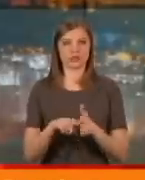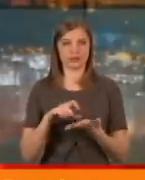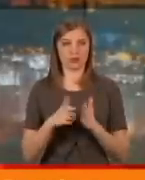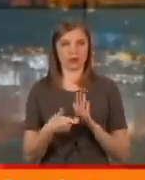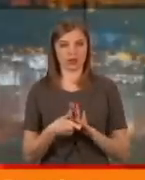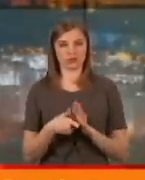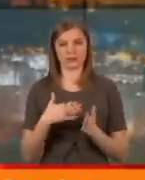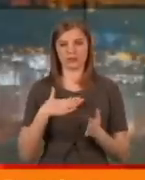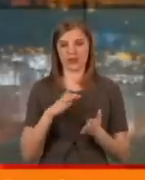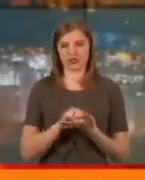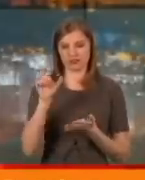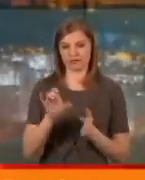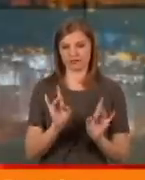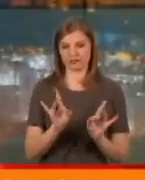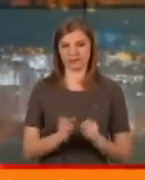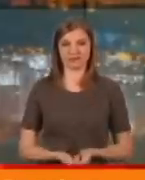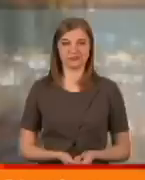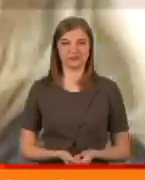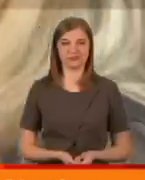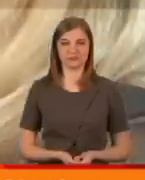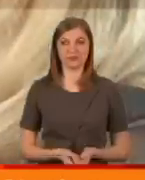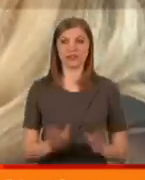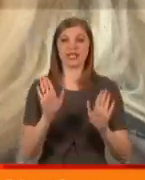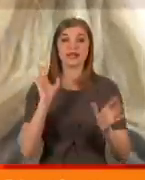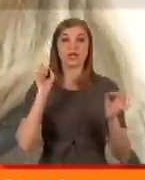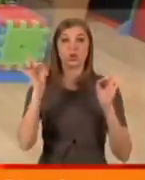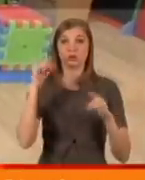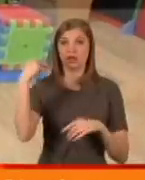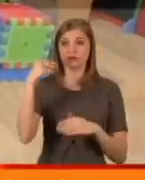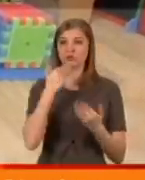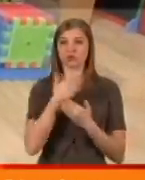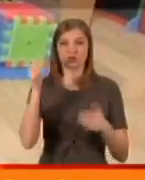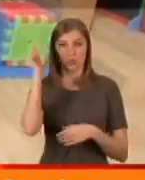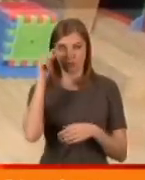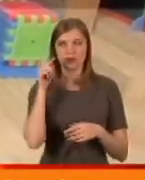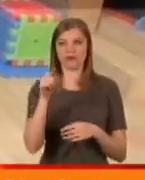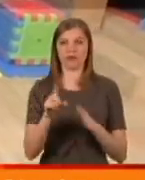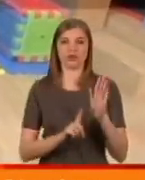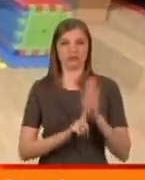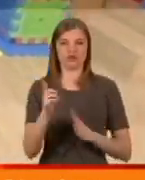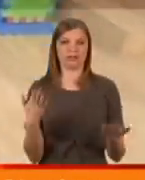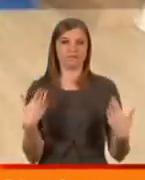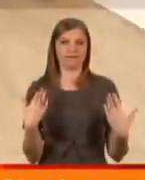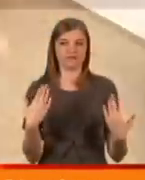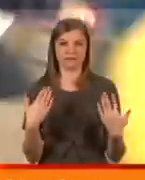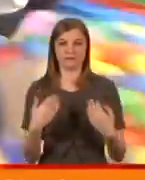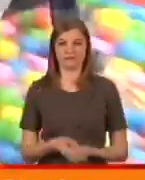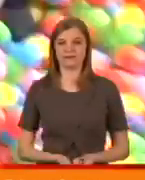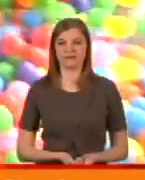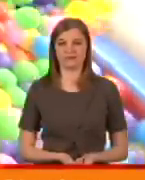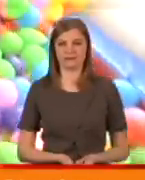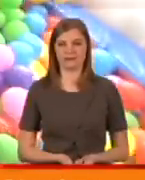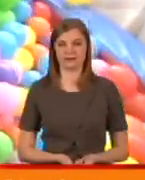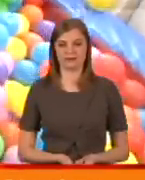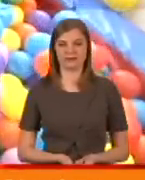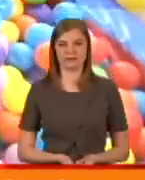класу Артем Сорокін зі школи щойно лунає з останго уроку вони пірнають у відпочинок з